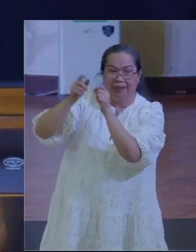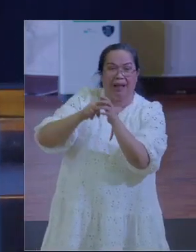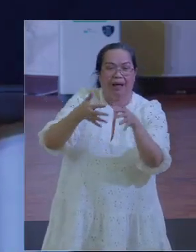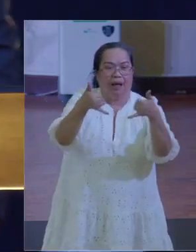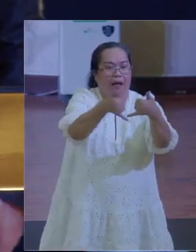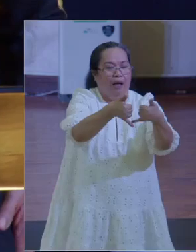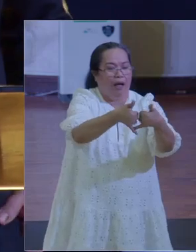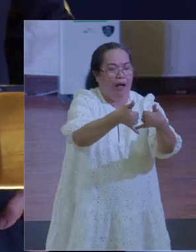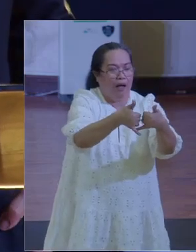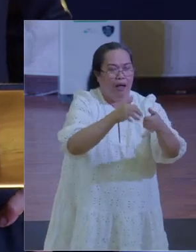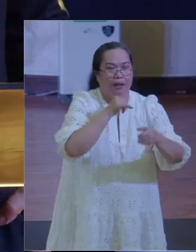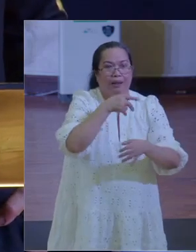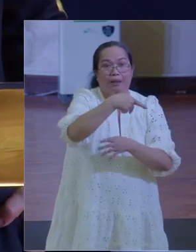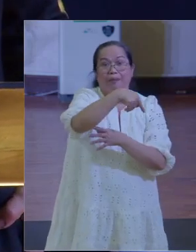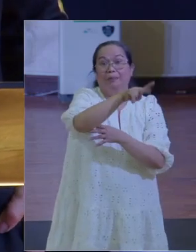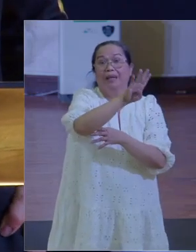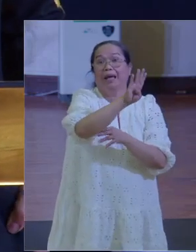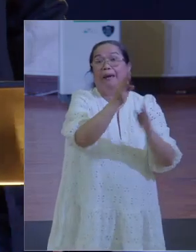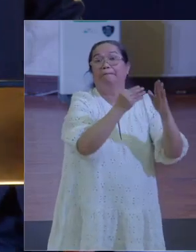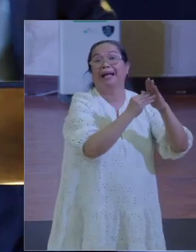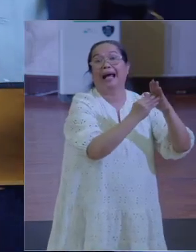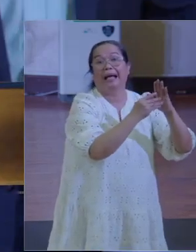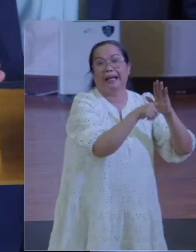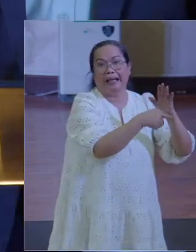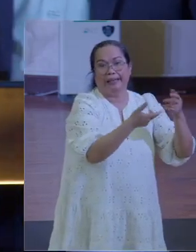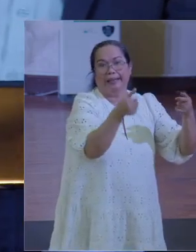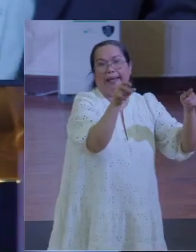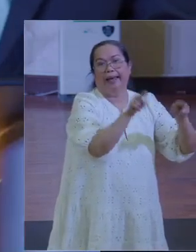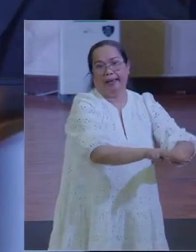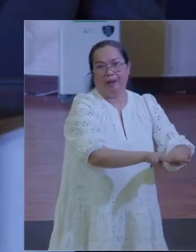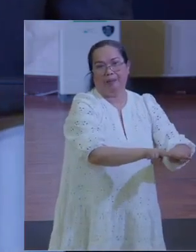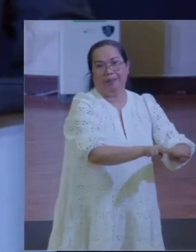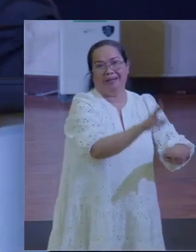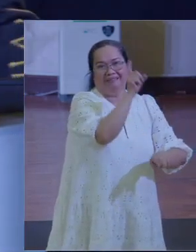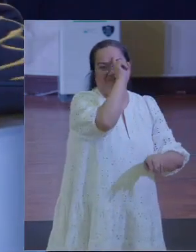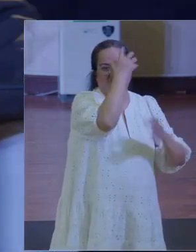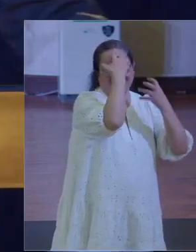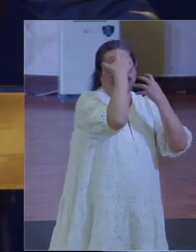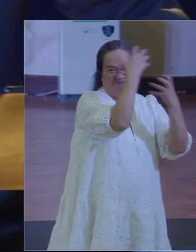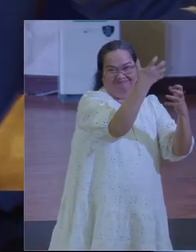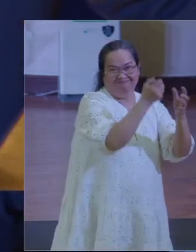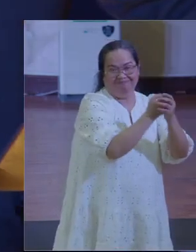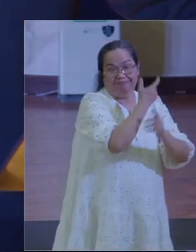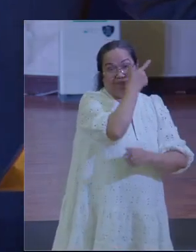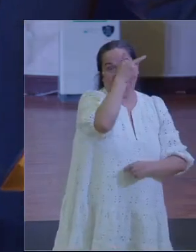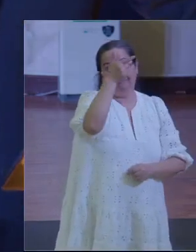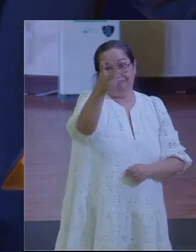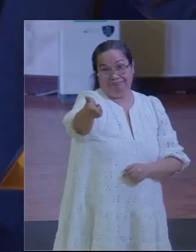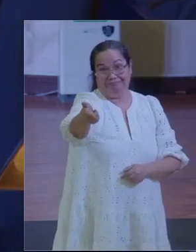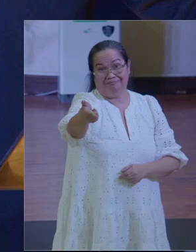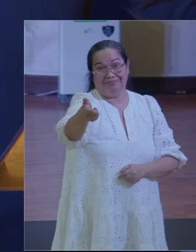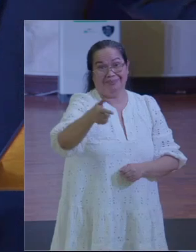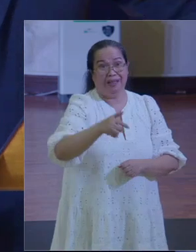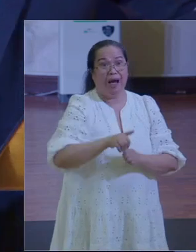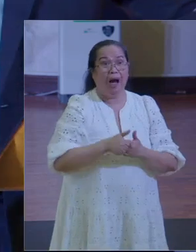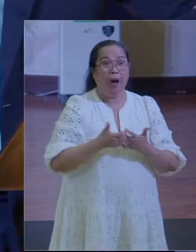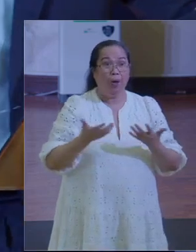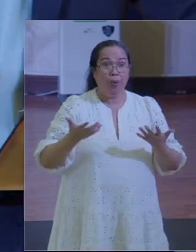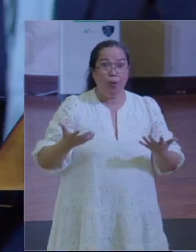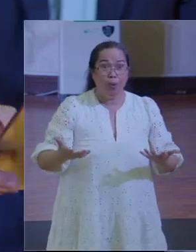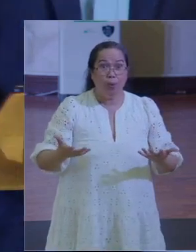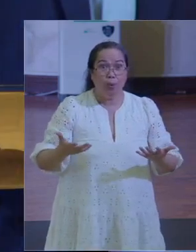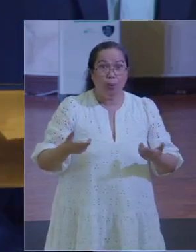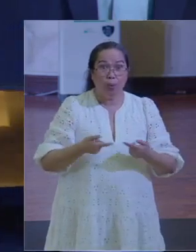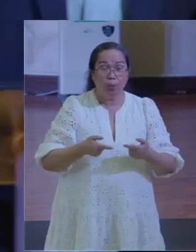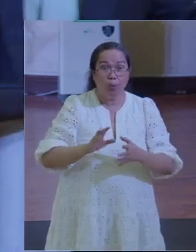Naglaro siya, hindi naman PBA yun. Nalamangan siya. Biro mo, sa sobrang galit, kukuha ka ng baril, babarilin mo